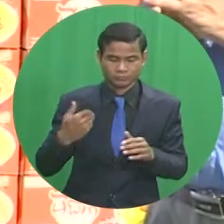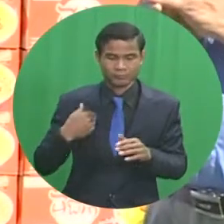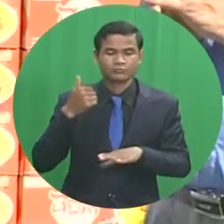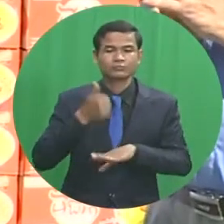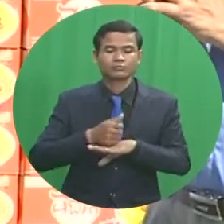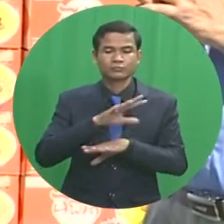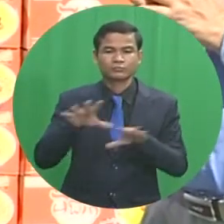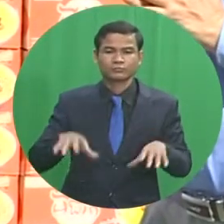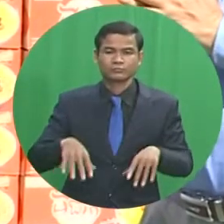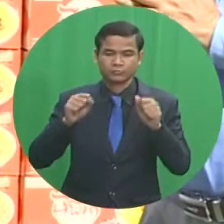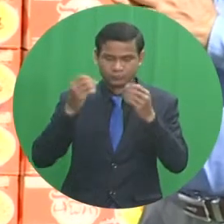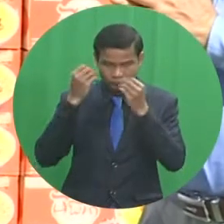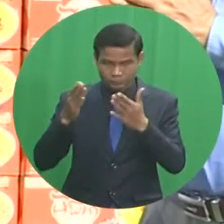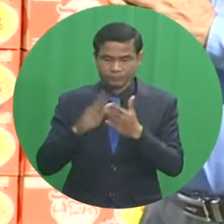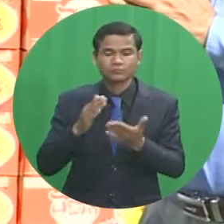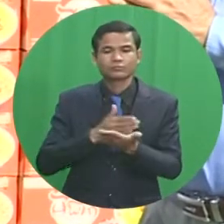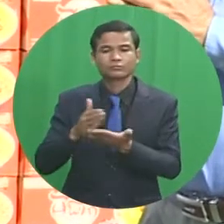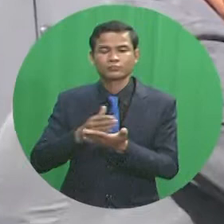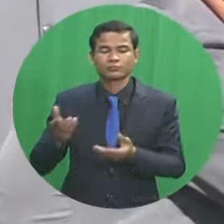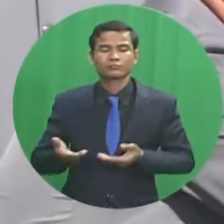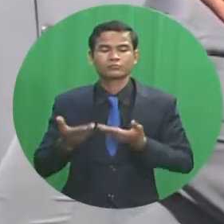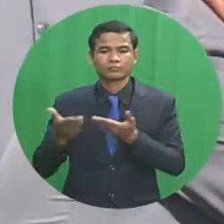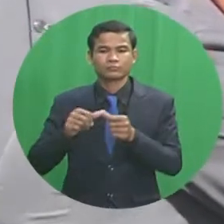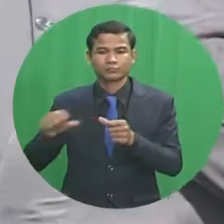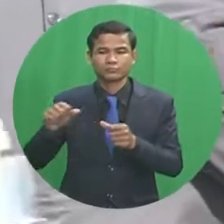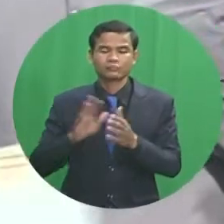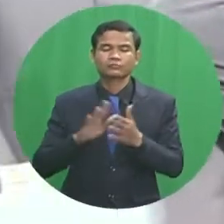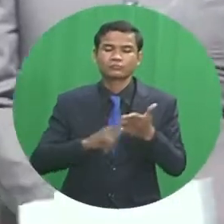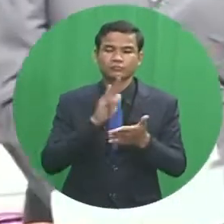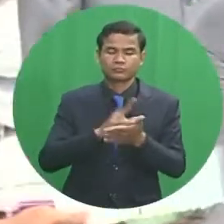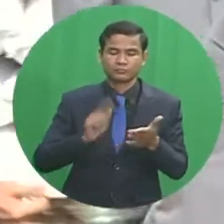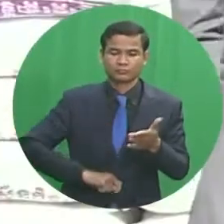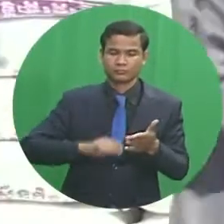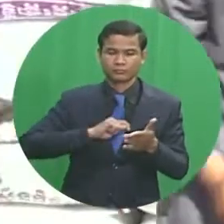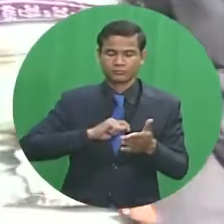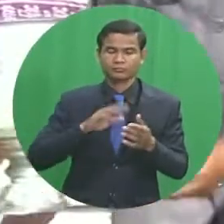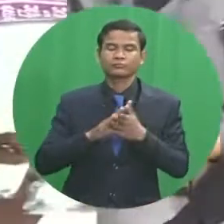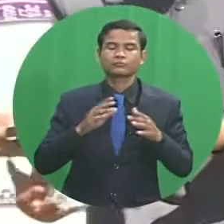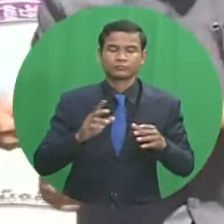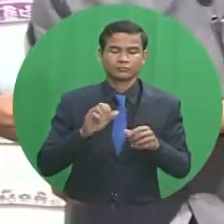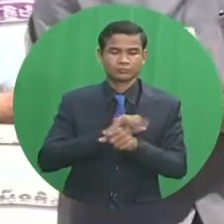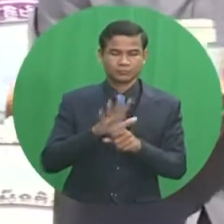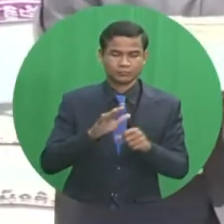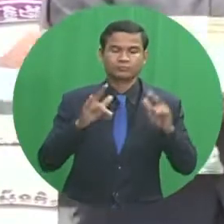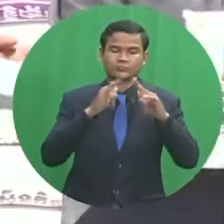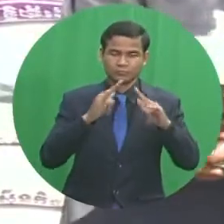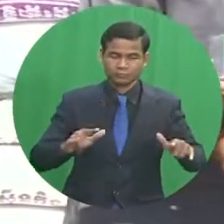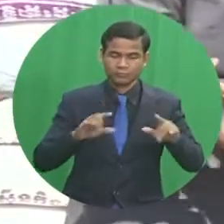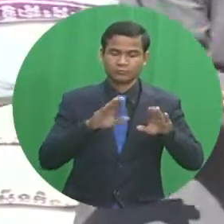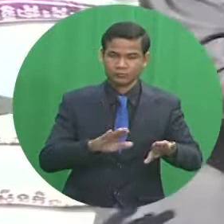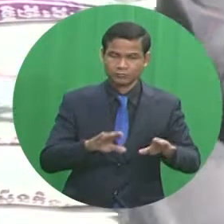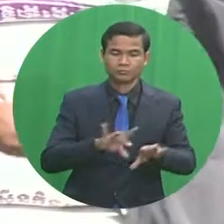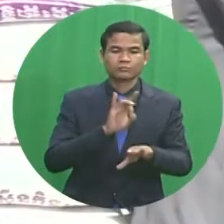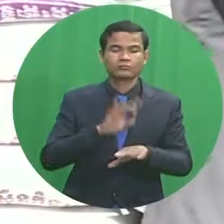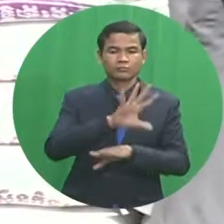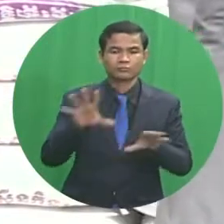ត្តកំពង់ឆ្នាំងដើម្បីចាត់ចែងបន្តជូនដល់បងប្អូនប្រជាពលរដ្ឋដែលកំពុងធ្វើចត្តាឡីស័កក្នុងទឹកដីនៃខេត្តកំ